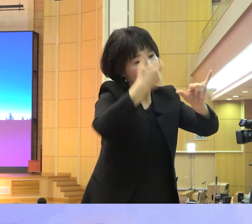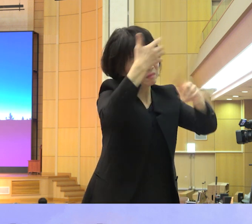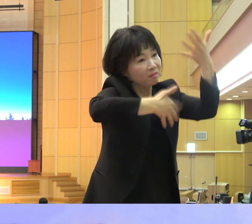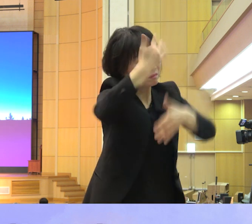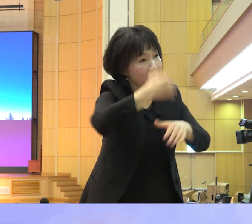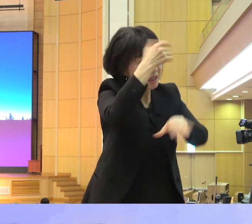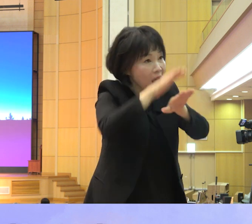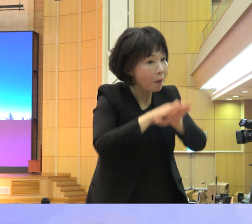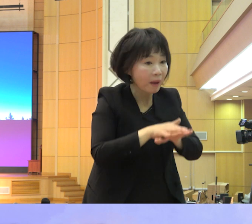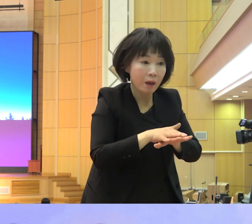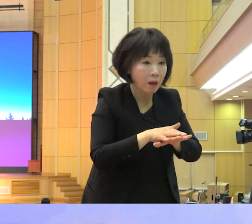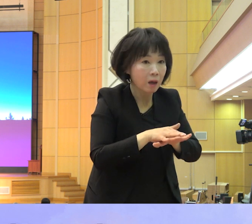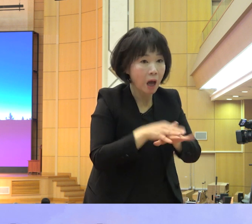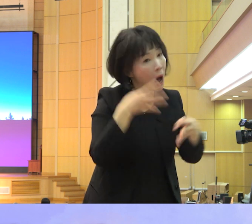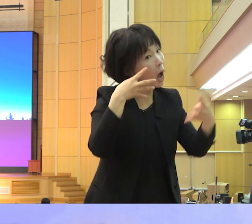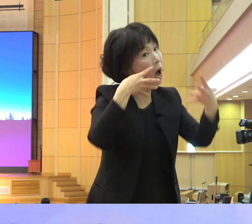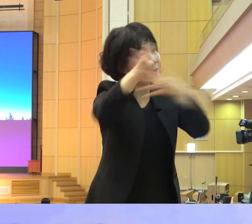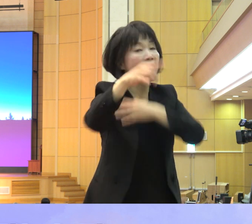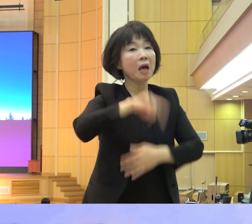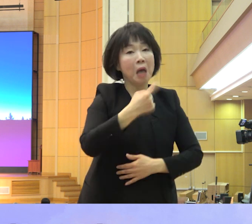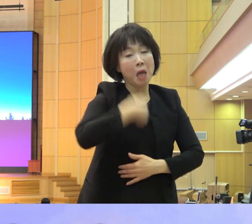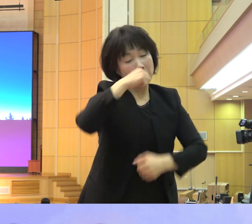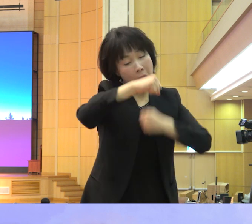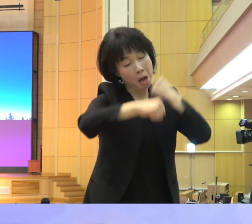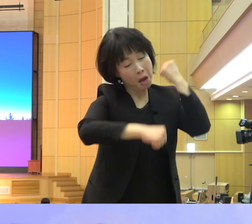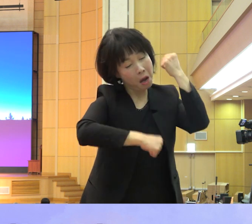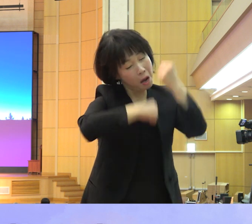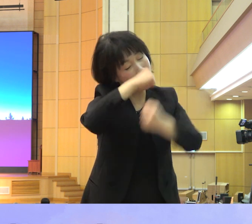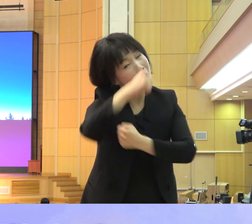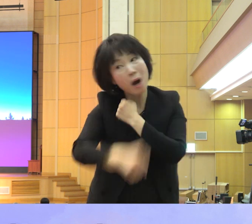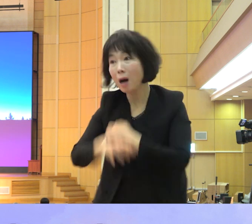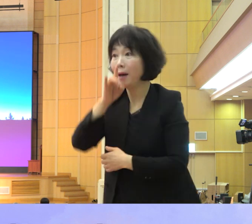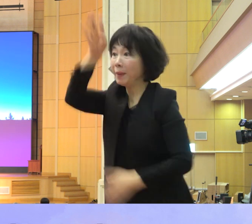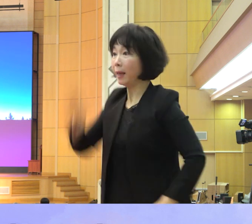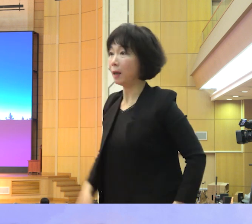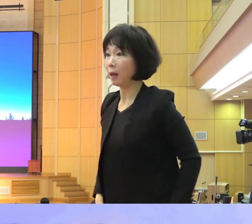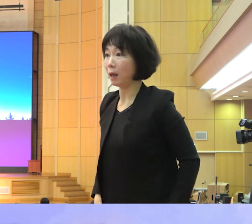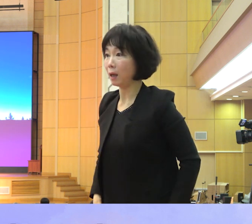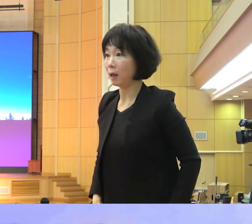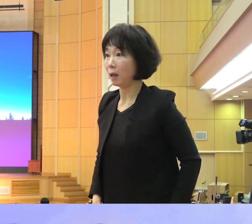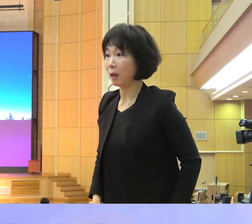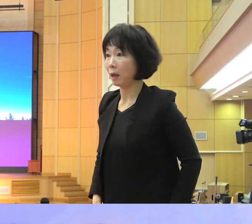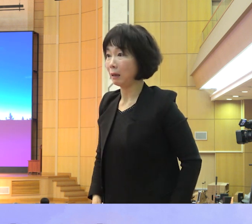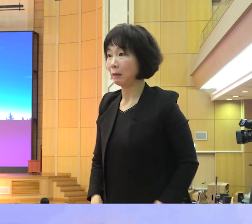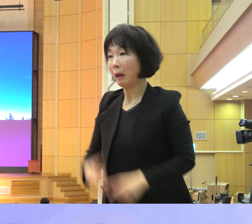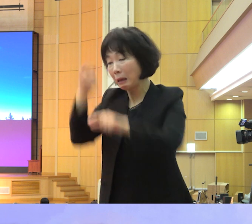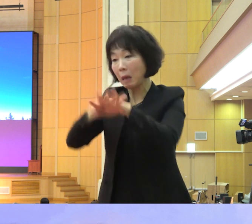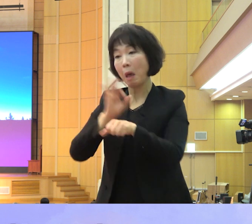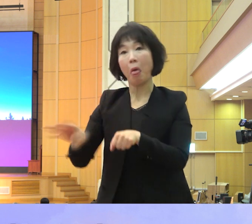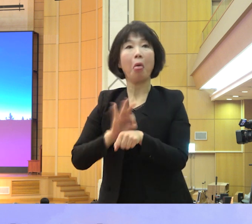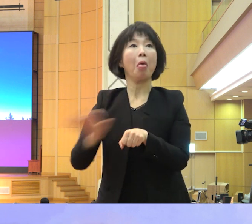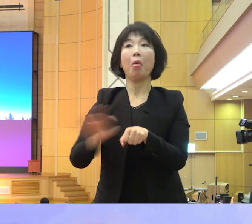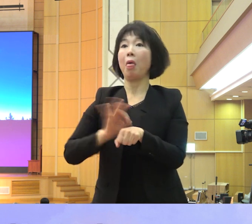이게 말이 안 되는 거예요. 자기 마음대로 그걸 예배라 그러는 거예요. 자고 나가지고 그냥